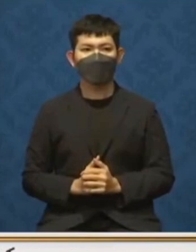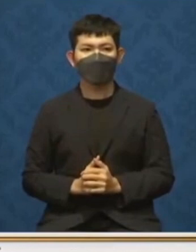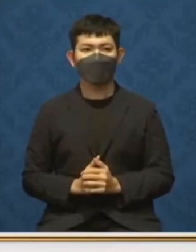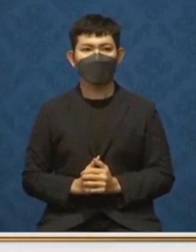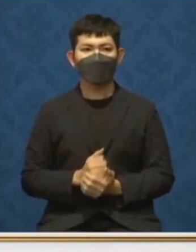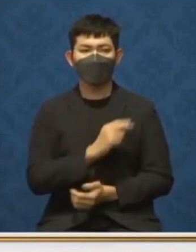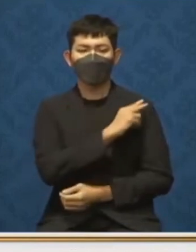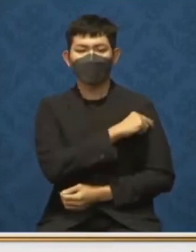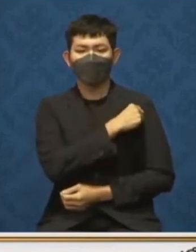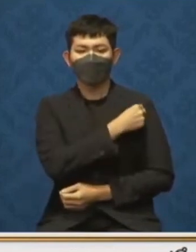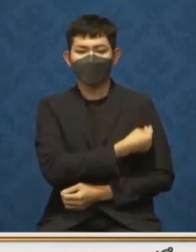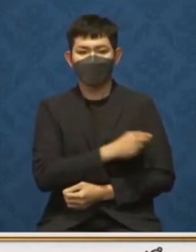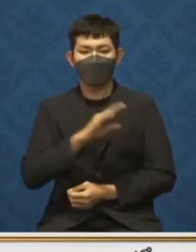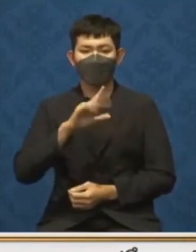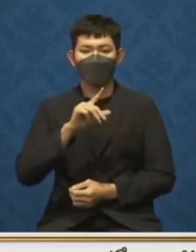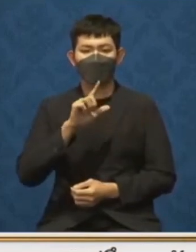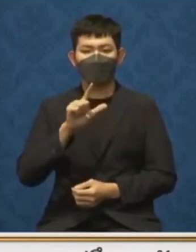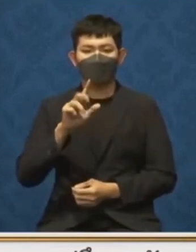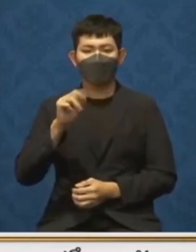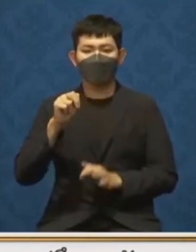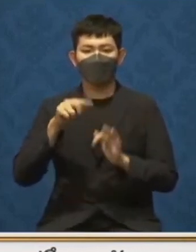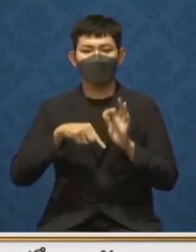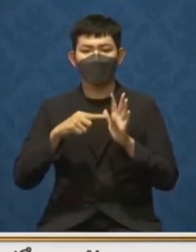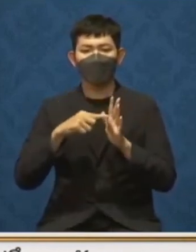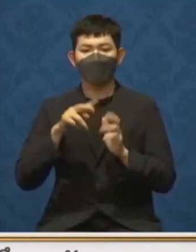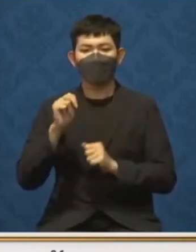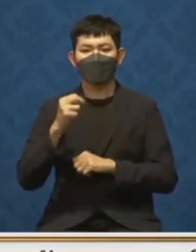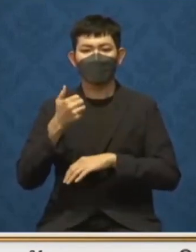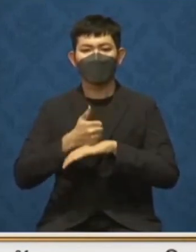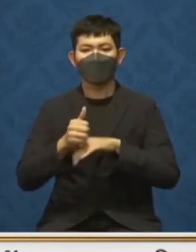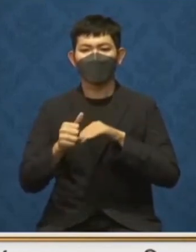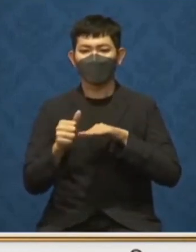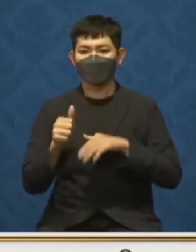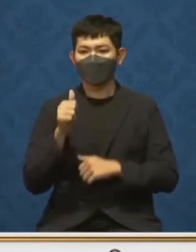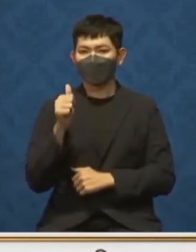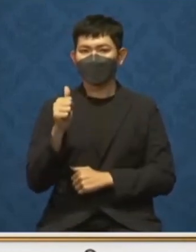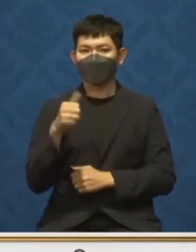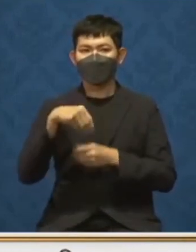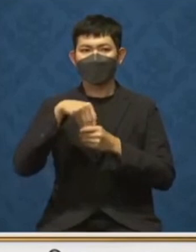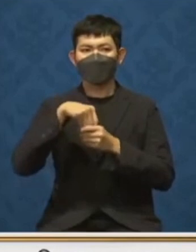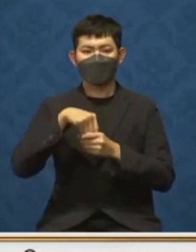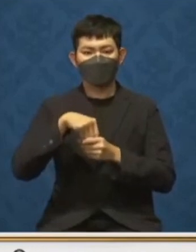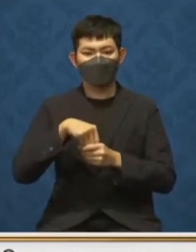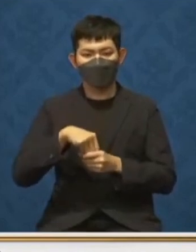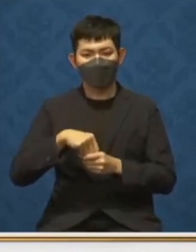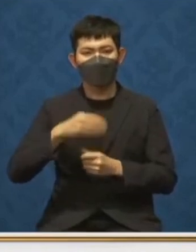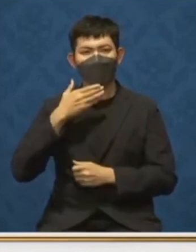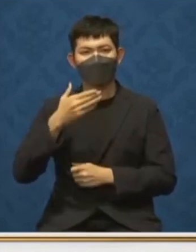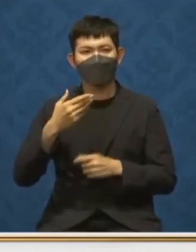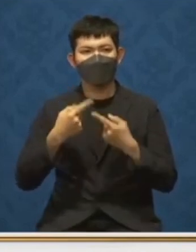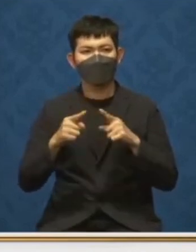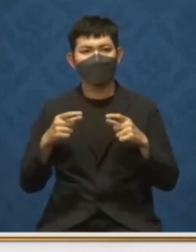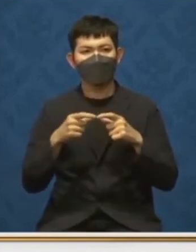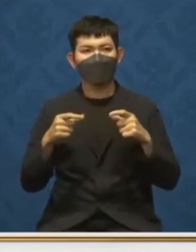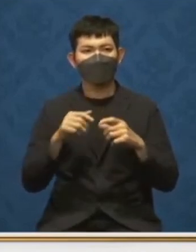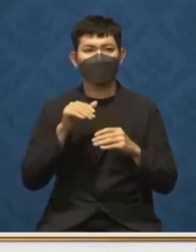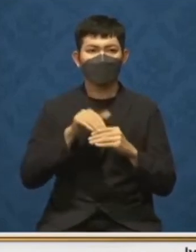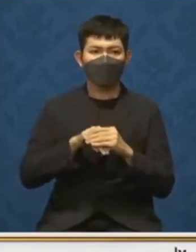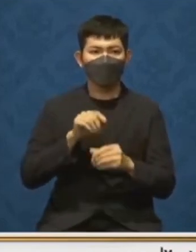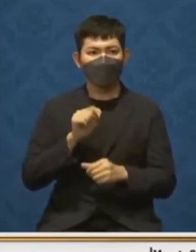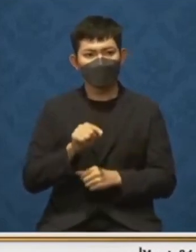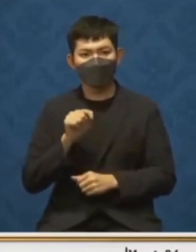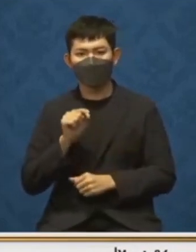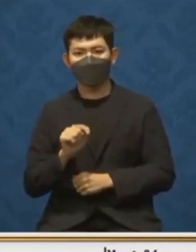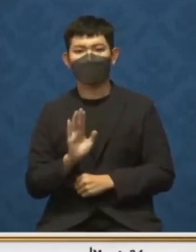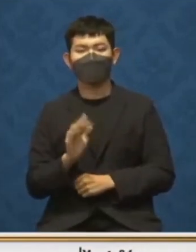คุณหมอชลน่านศรีแก้วนะครับเป็นผู้นำที่ดีมากเลยนะครับอยู่ในห้องประชุมตลอดเพียงแต่จะกดบัตรหรือไม่ก็ต้องเ